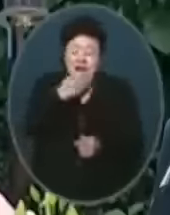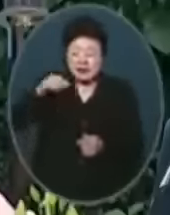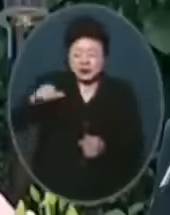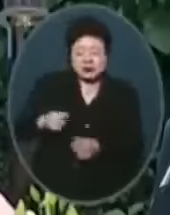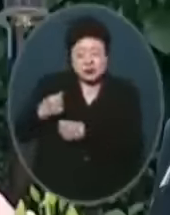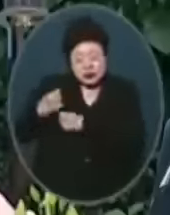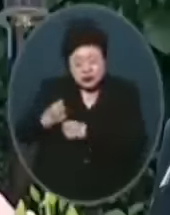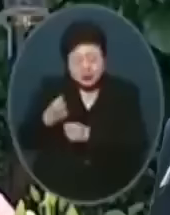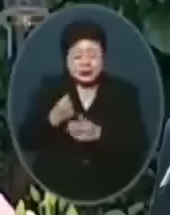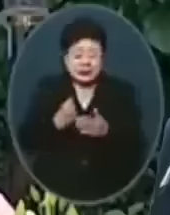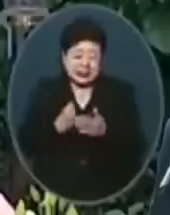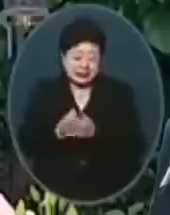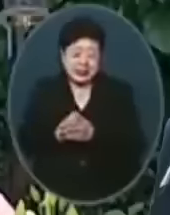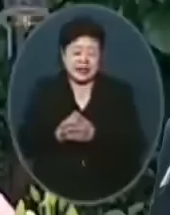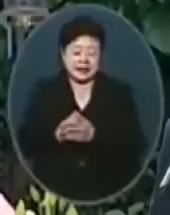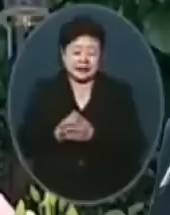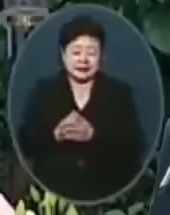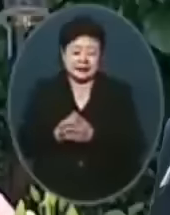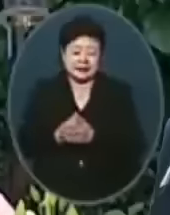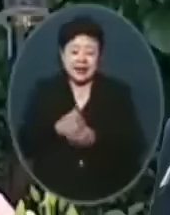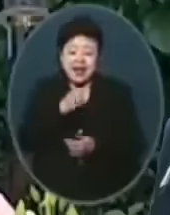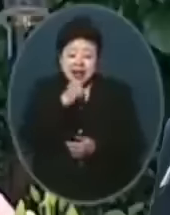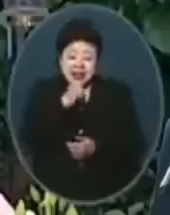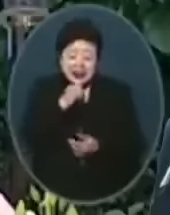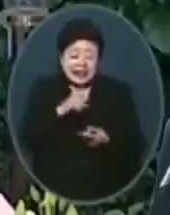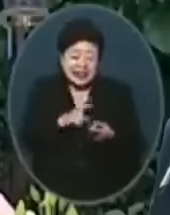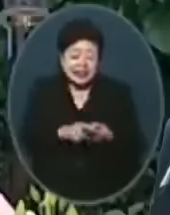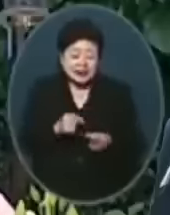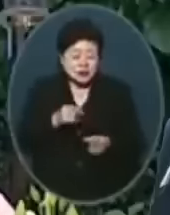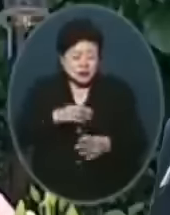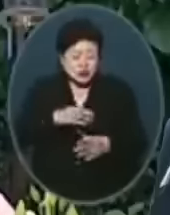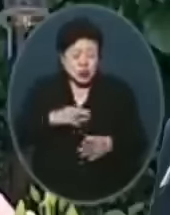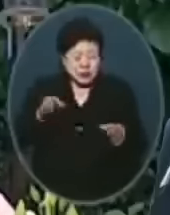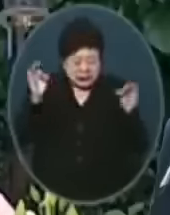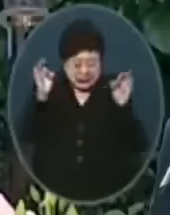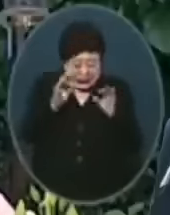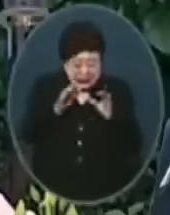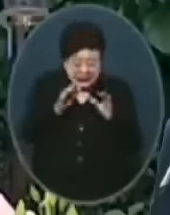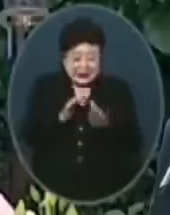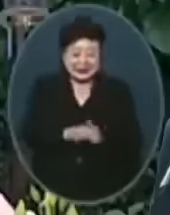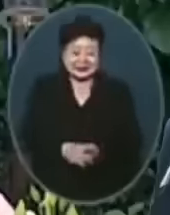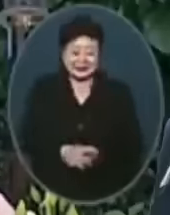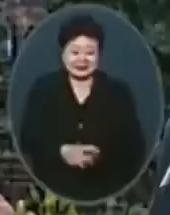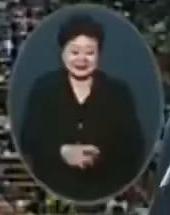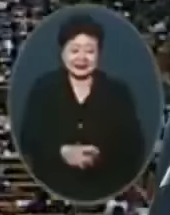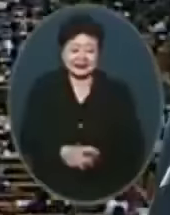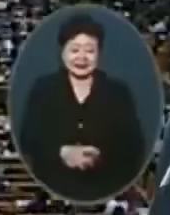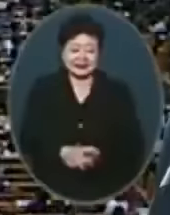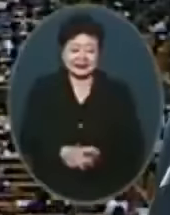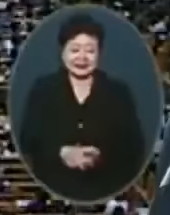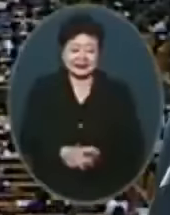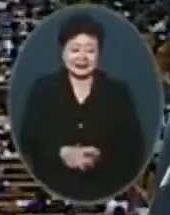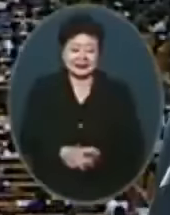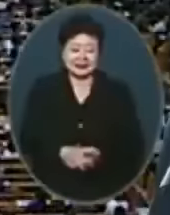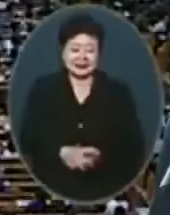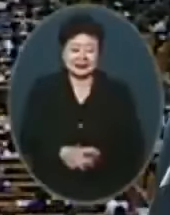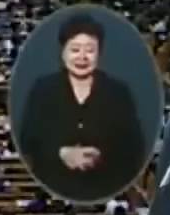저주를 짊어지셨기 때문에 가난한 대한 두려움이 사라졌다고 말합니다.